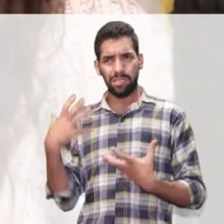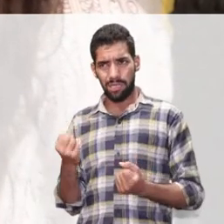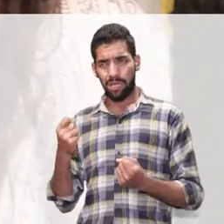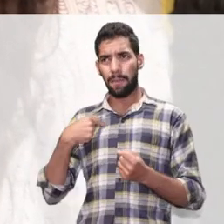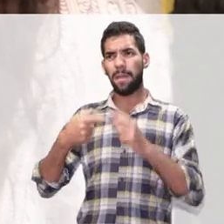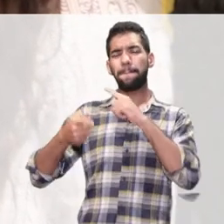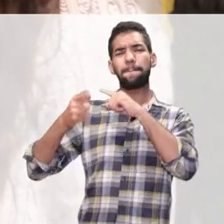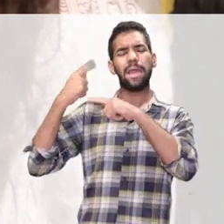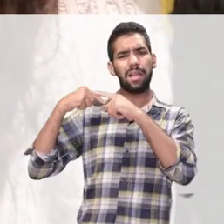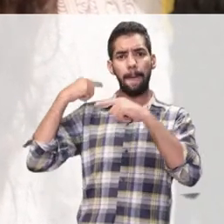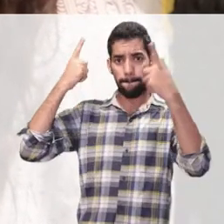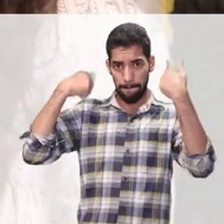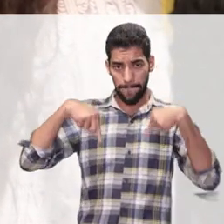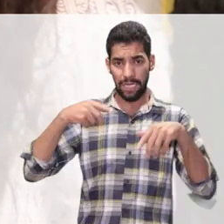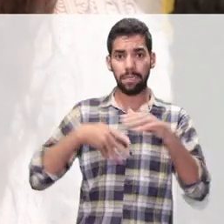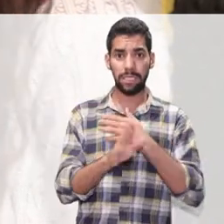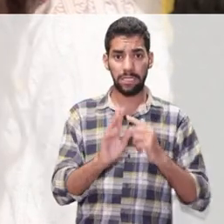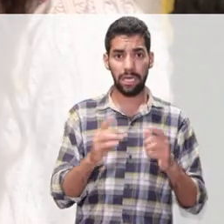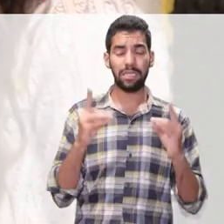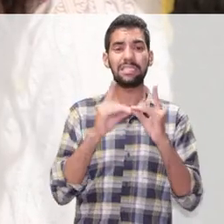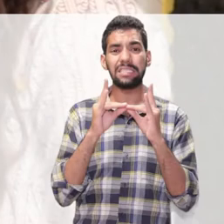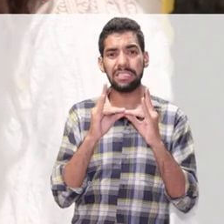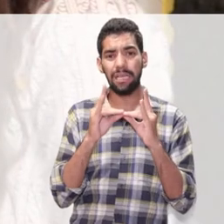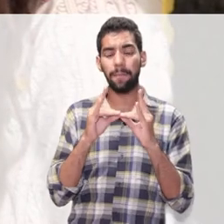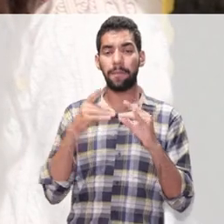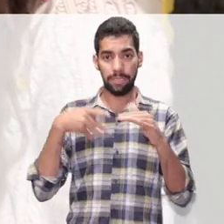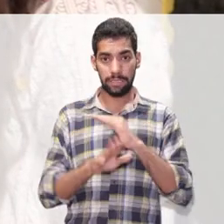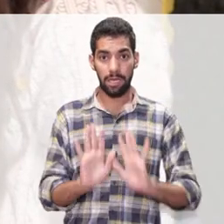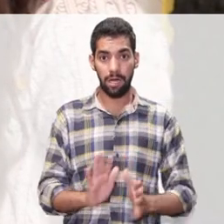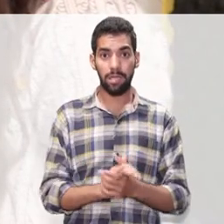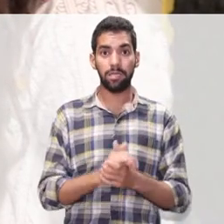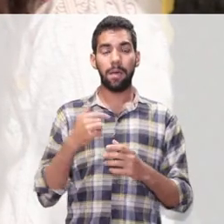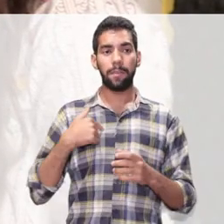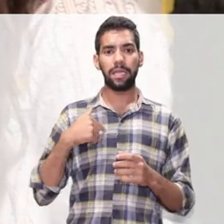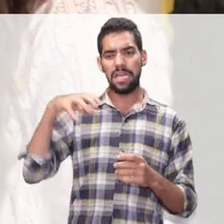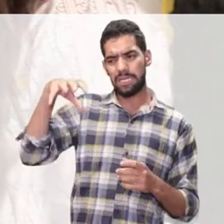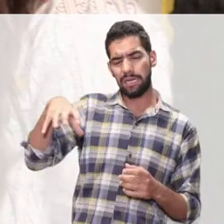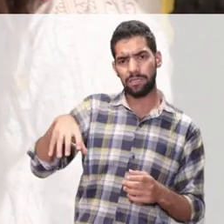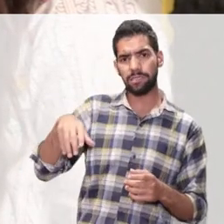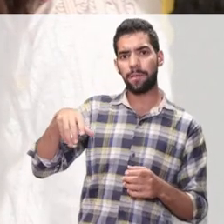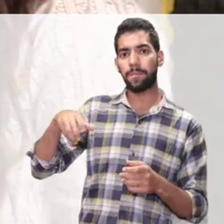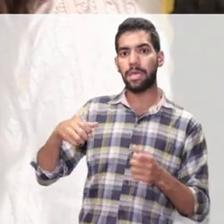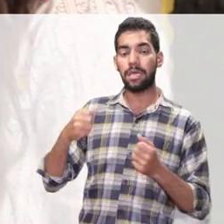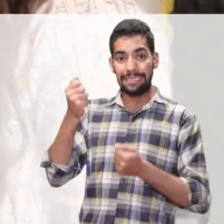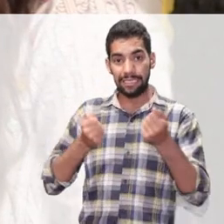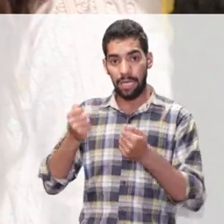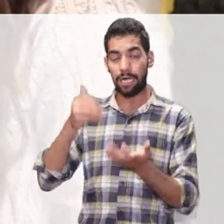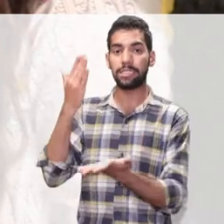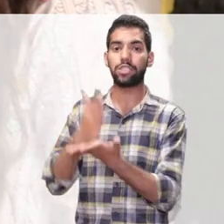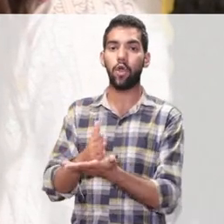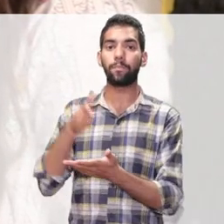मीटिंग की और रास्ते में खड़ी करते हैं आप पानी पीने